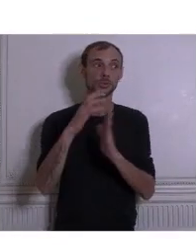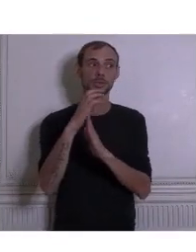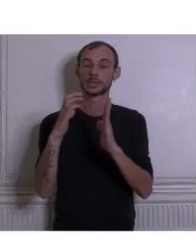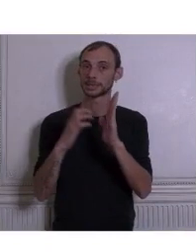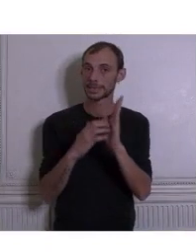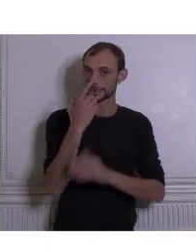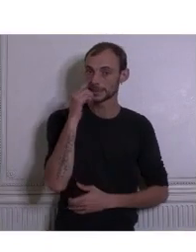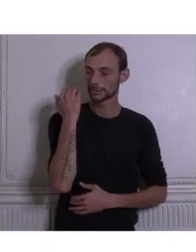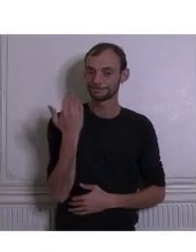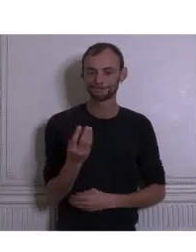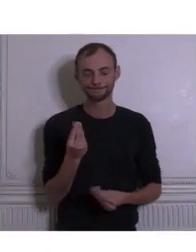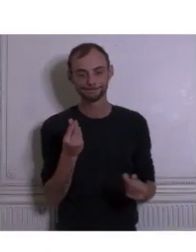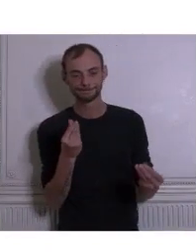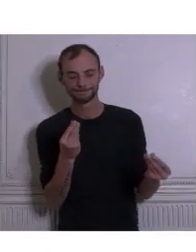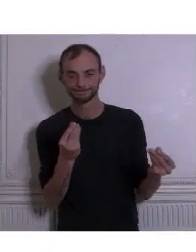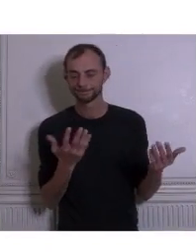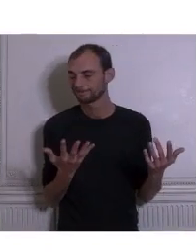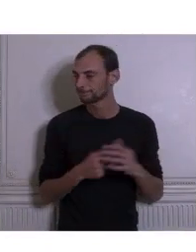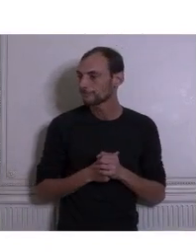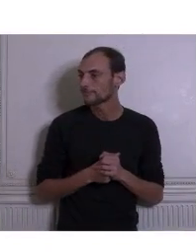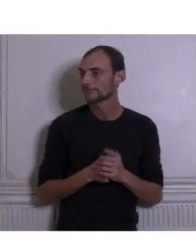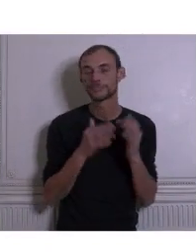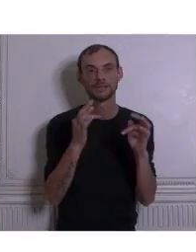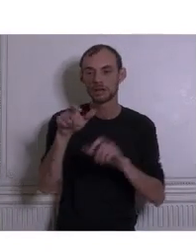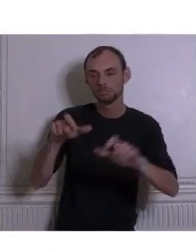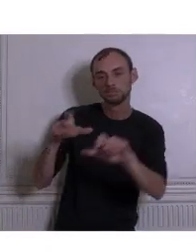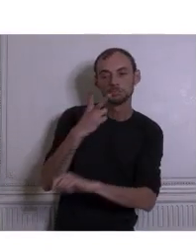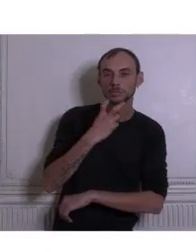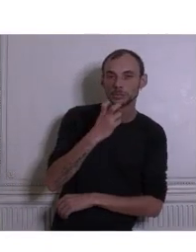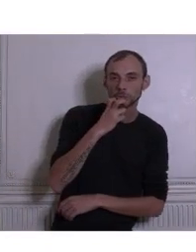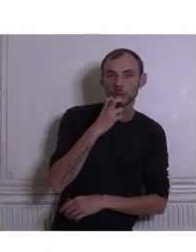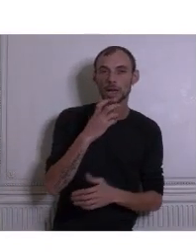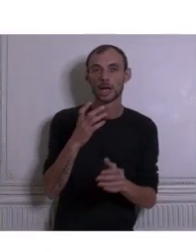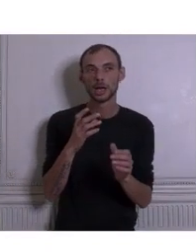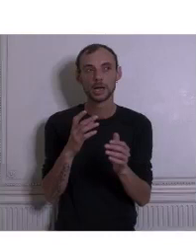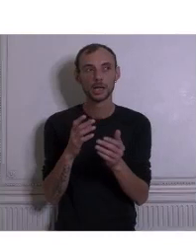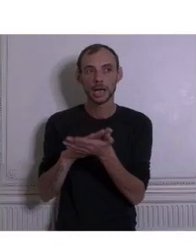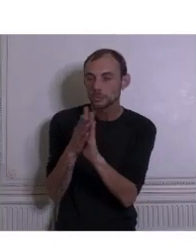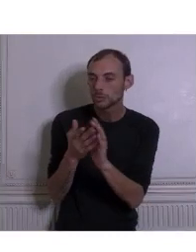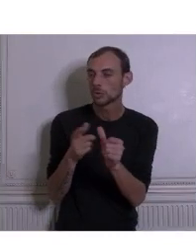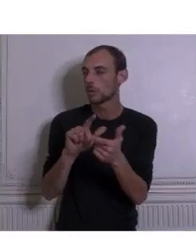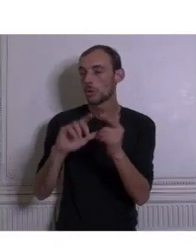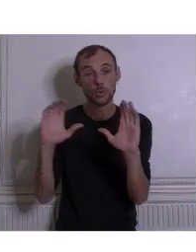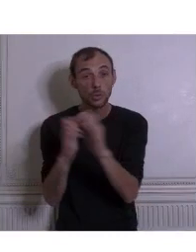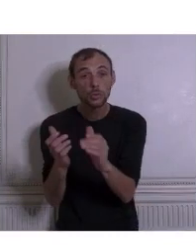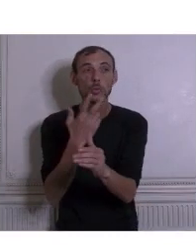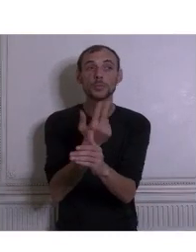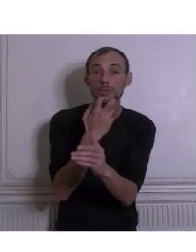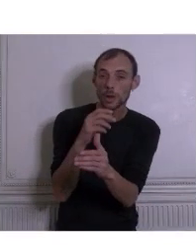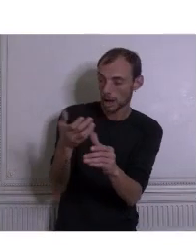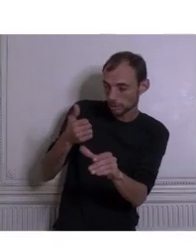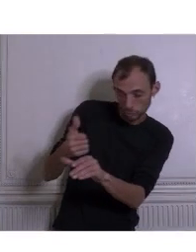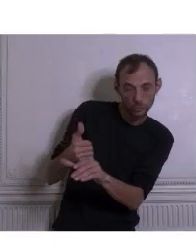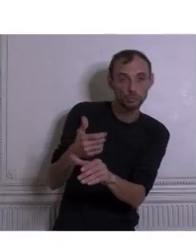Bon, ça pousse vite et c'est pratique. C'est